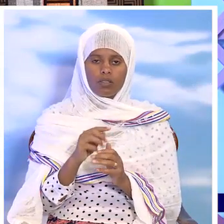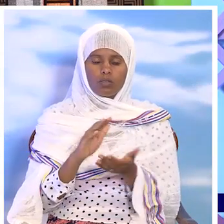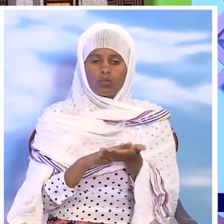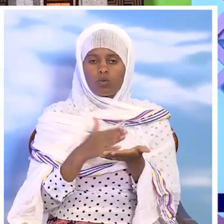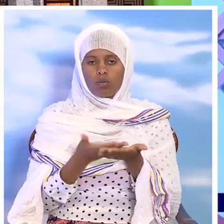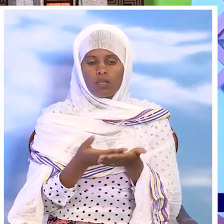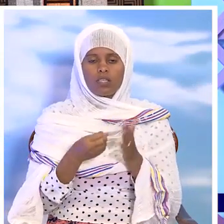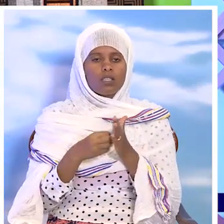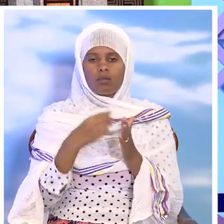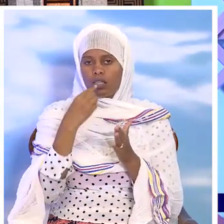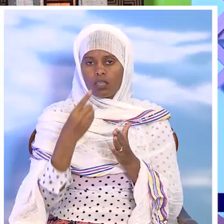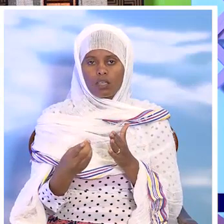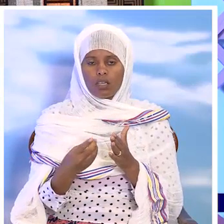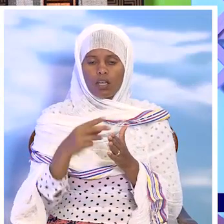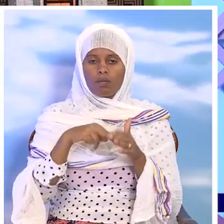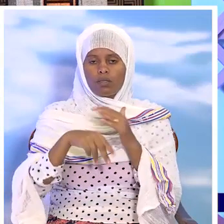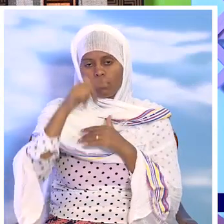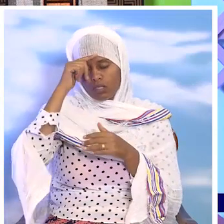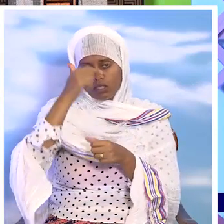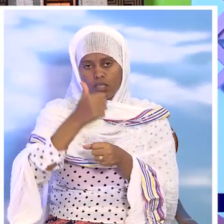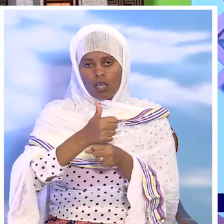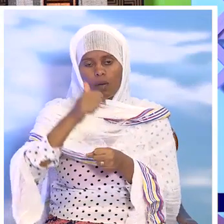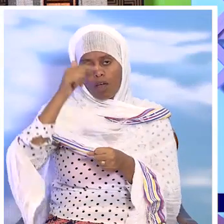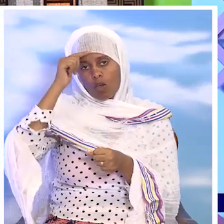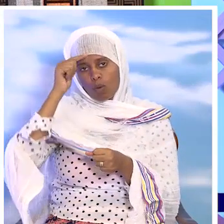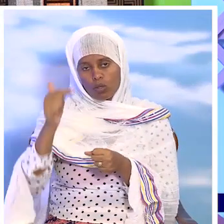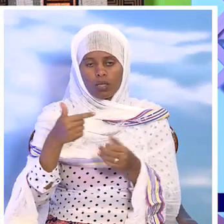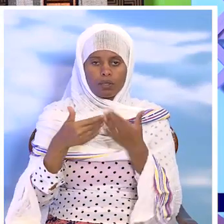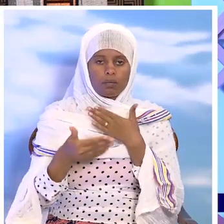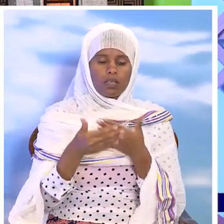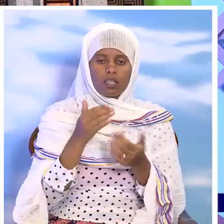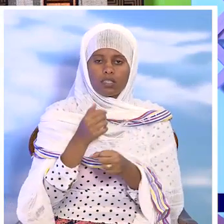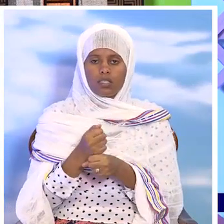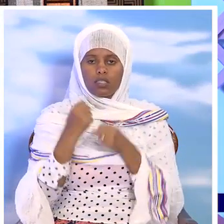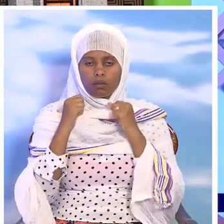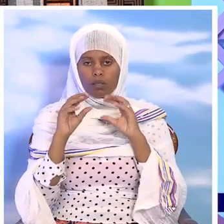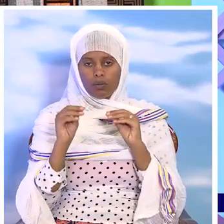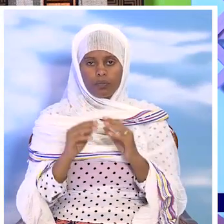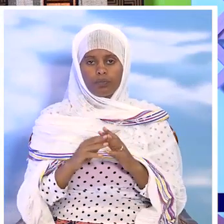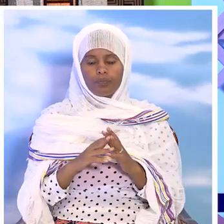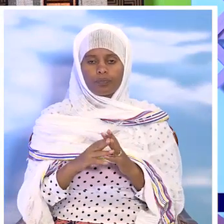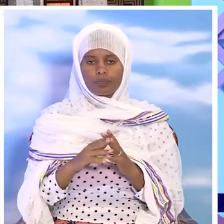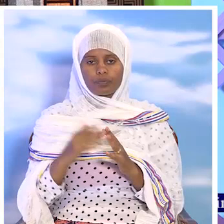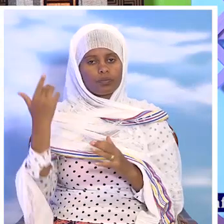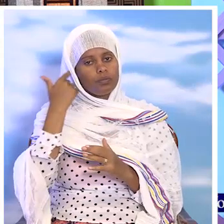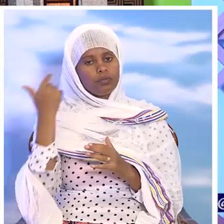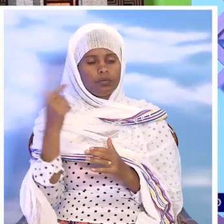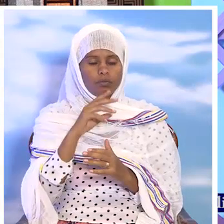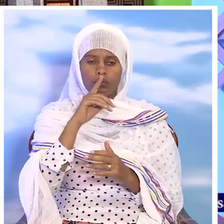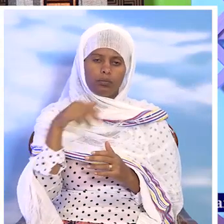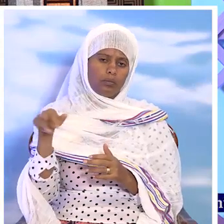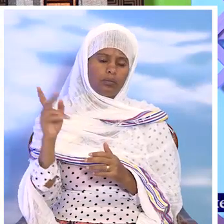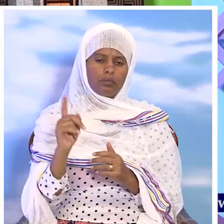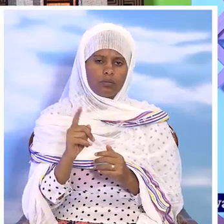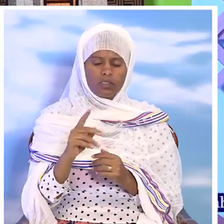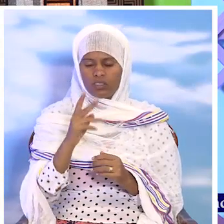ንምንታይ እንድሕሪና ኣብ እምነትና ኣብ ሃይማኖትና ኣብ ምግባርና ንክንፀኒዕ ማለት እዩ። ሰሚዕካያ ንምኻድ ወይ ፈሊጥካያ